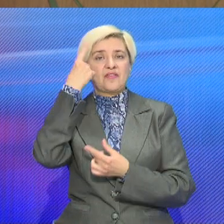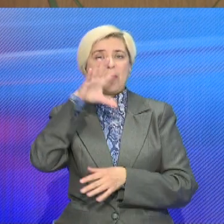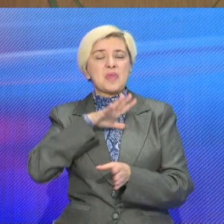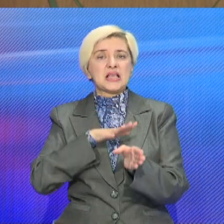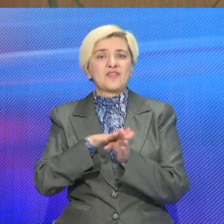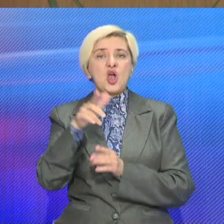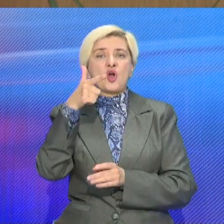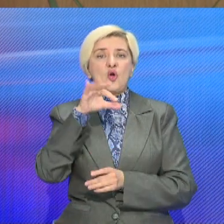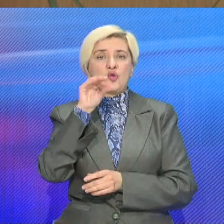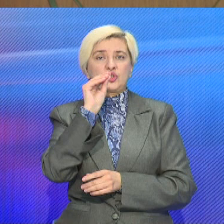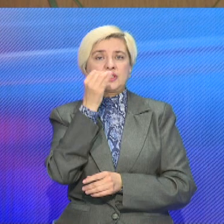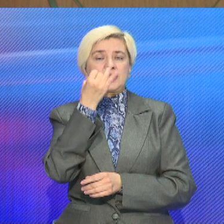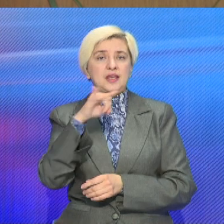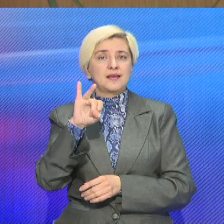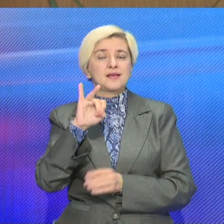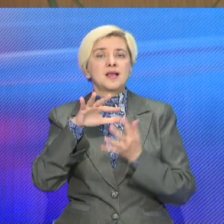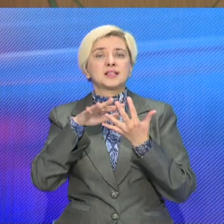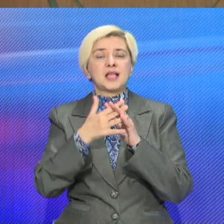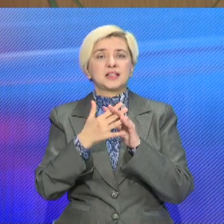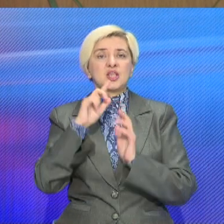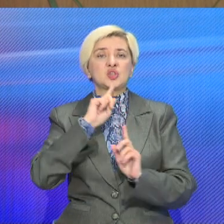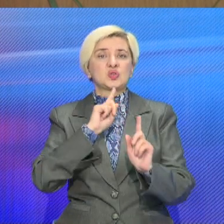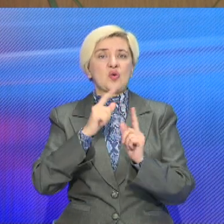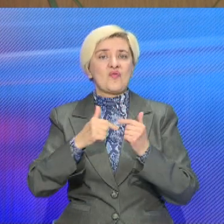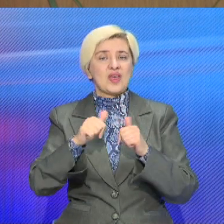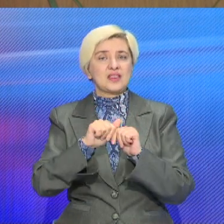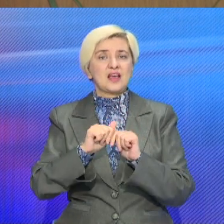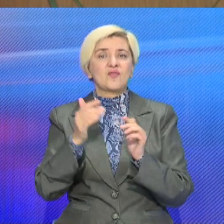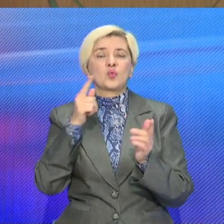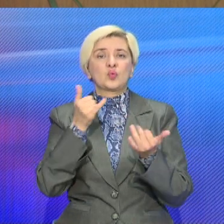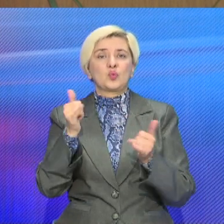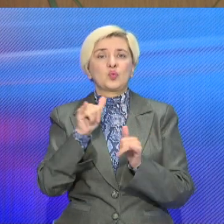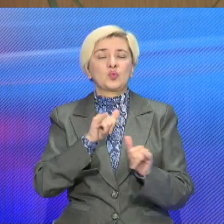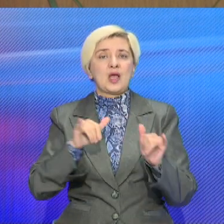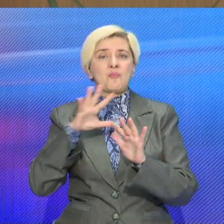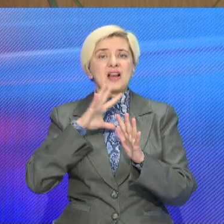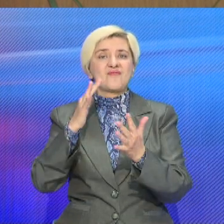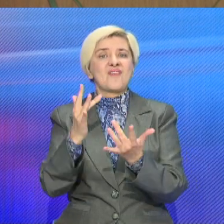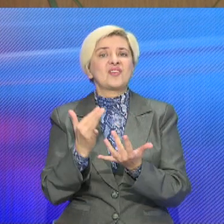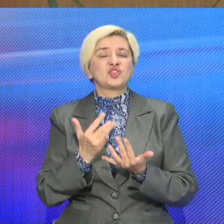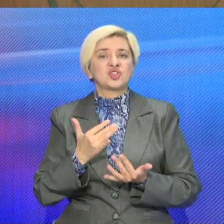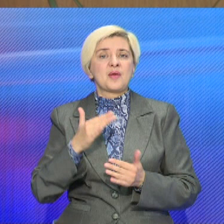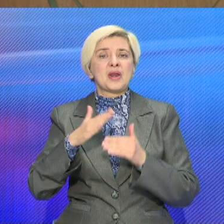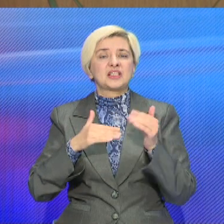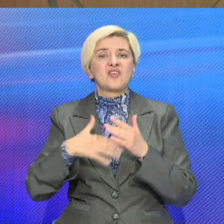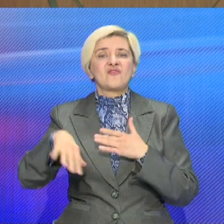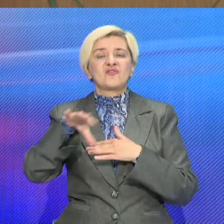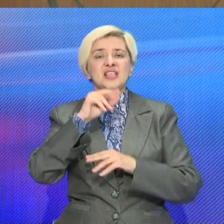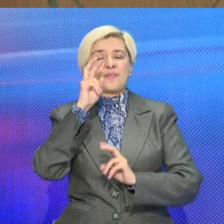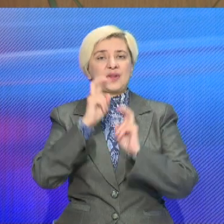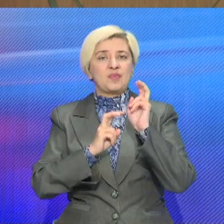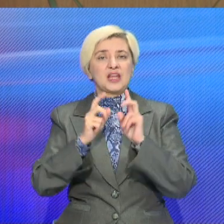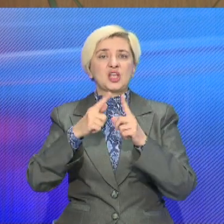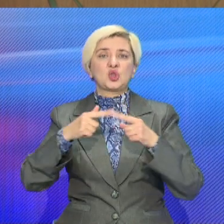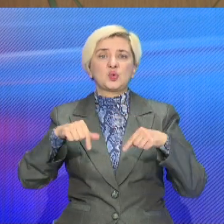в Гожском сельском совете, куда были вовлечены практически все предприятия и учреждения, которые